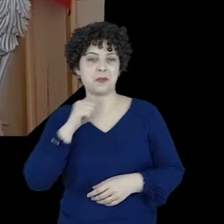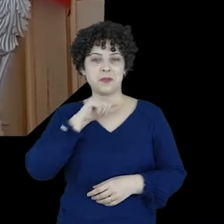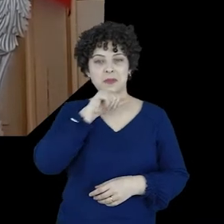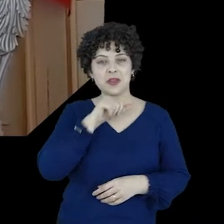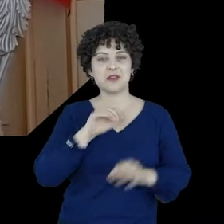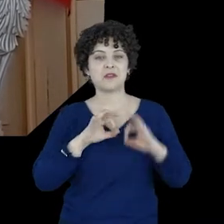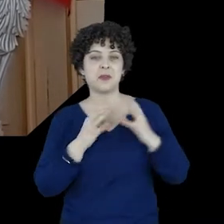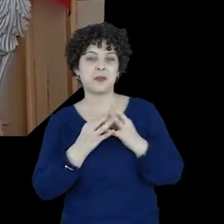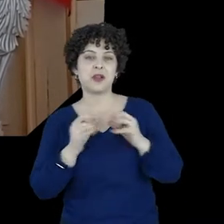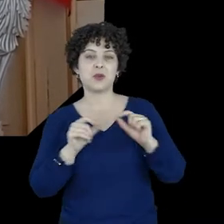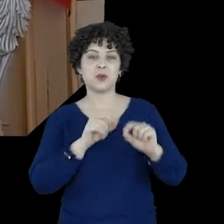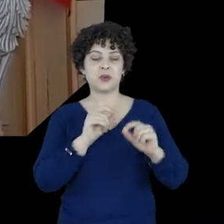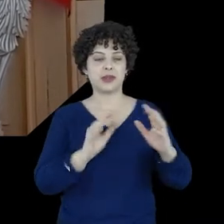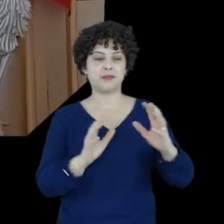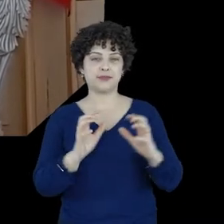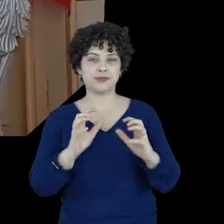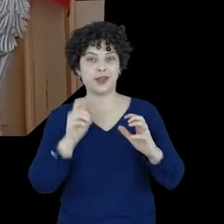sont